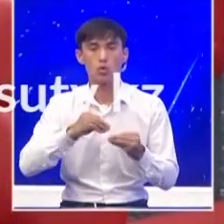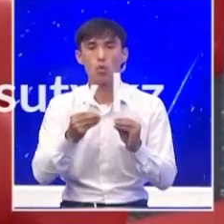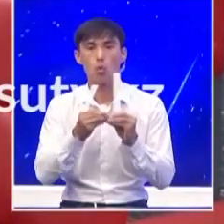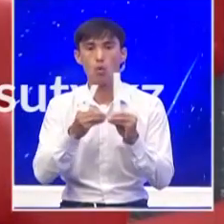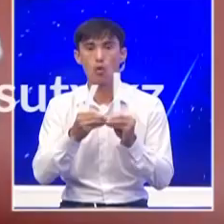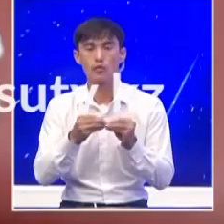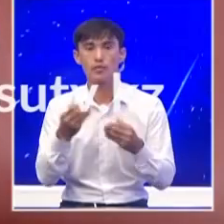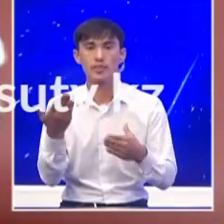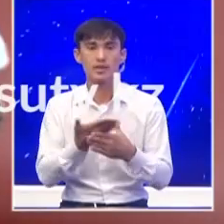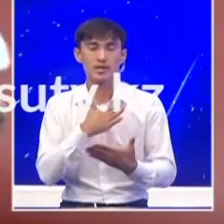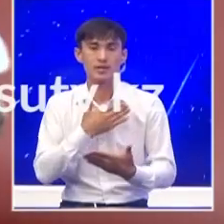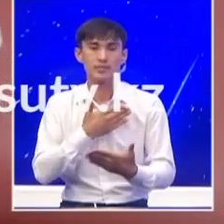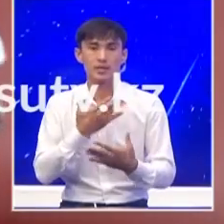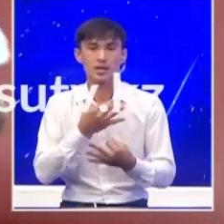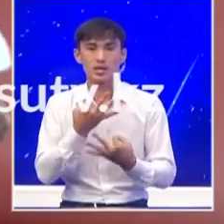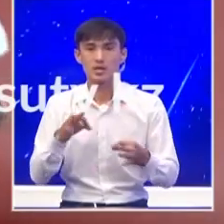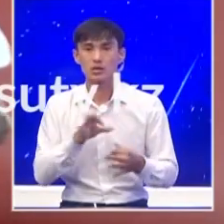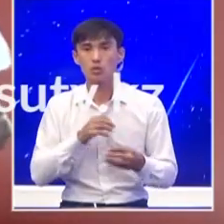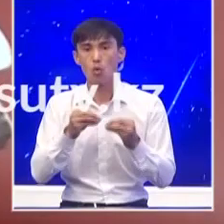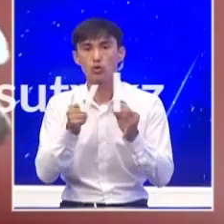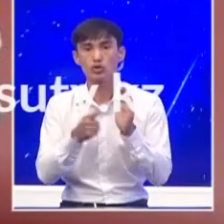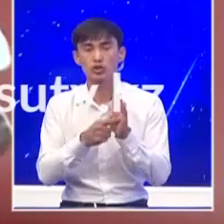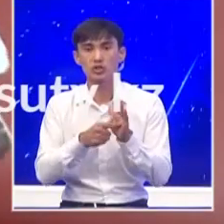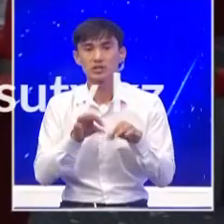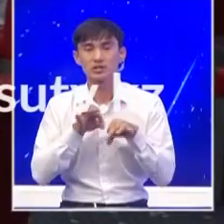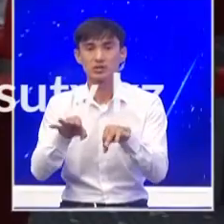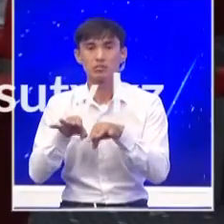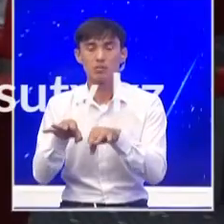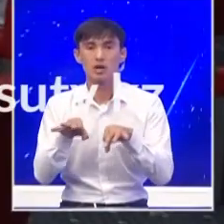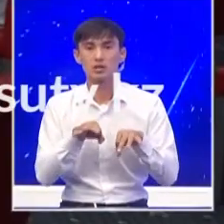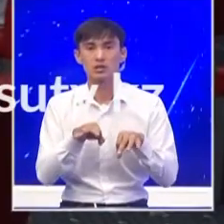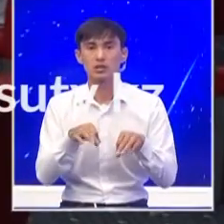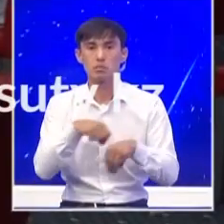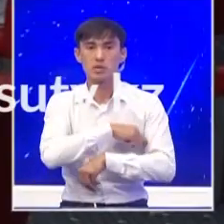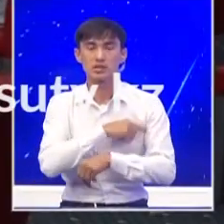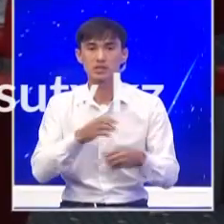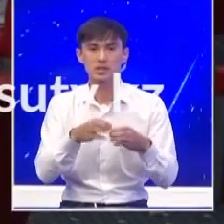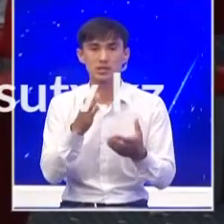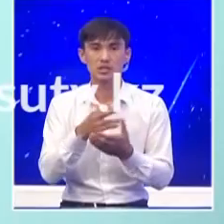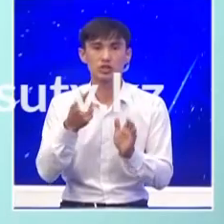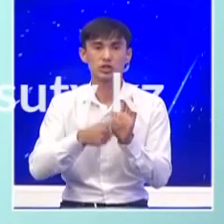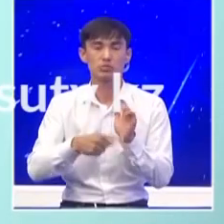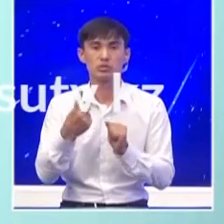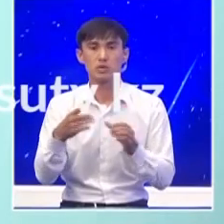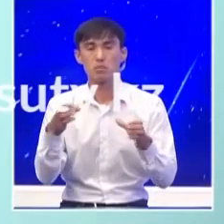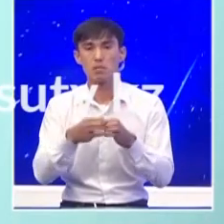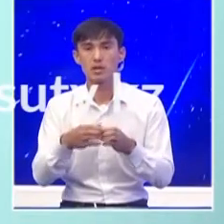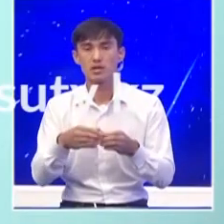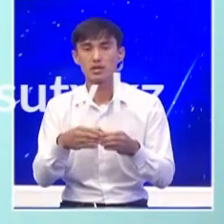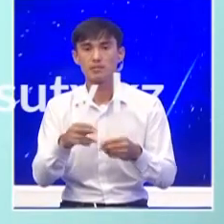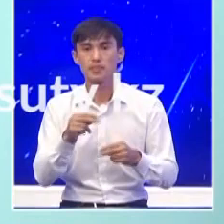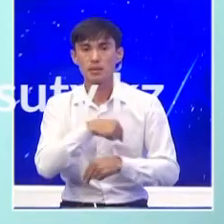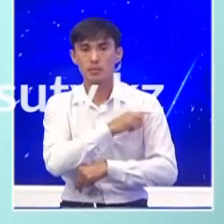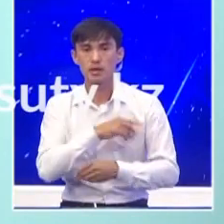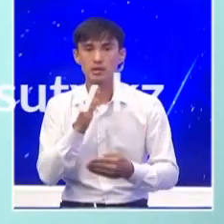ерікті мұнда бойынша қызметтерді 17 жылжымалы медициналық кешен мен 71 мобильді бригада көрсетеді. Бұл туралы журналистермен